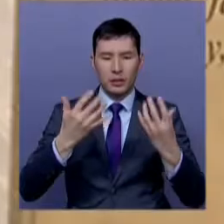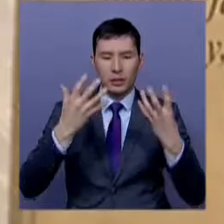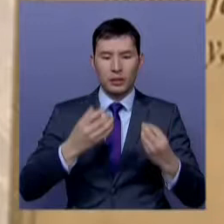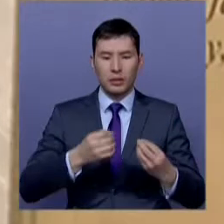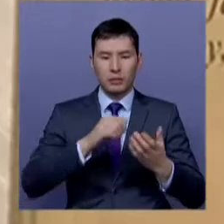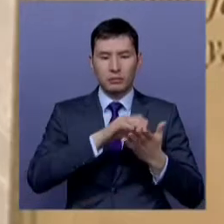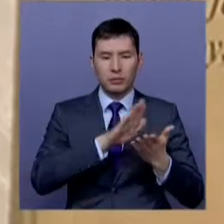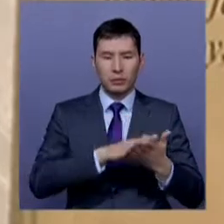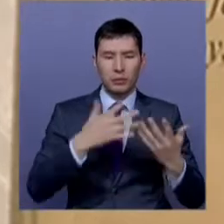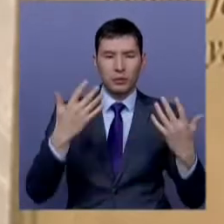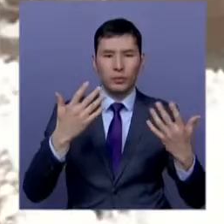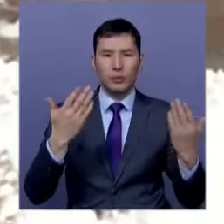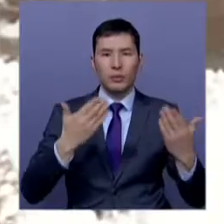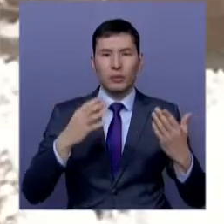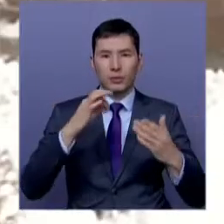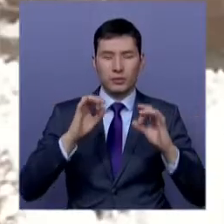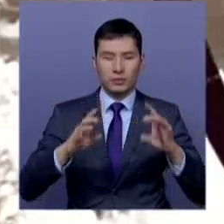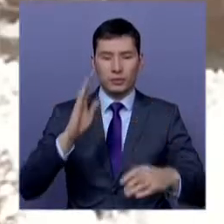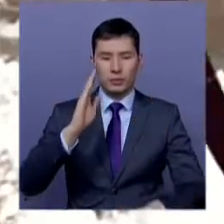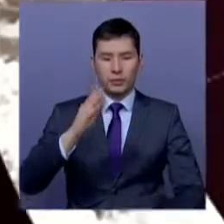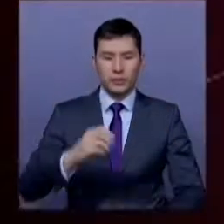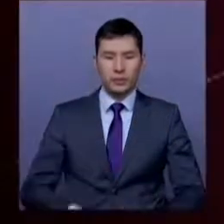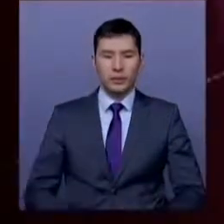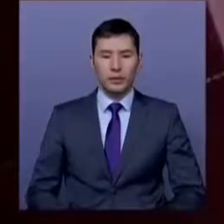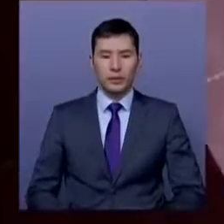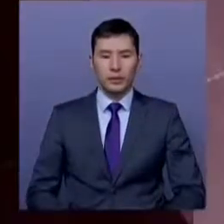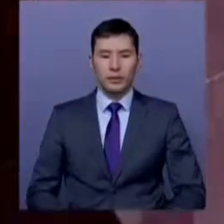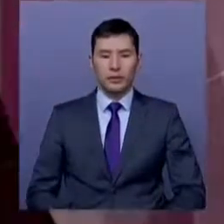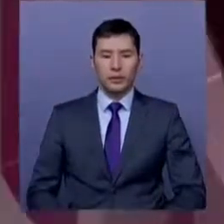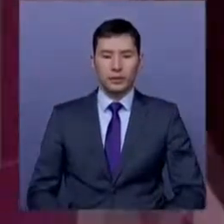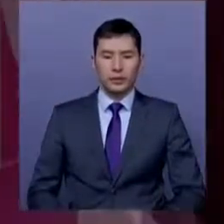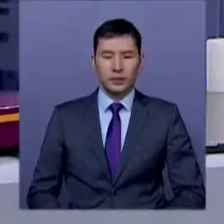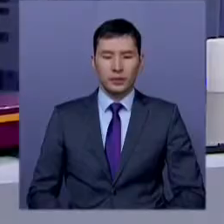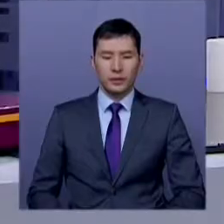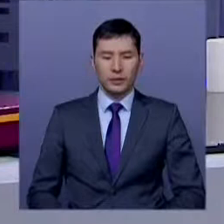аударылып жазған қол жазбалар жайлы Сая Меңдеке айтып берем.